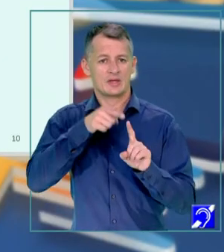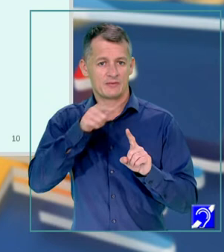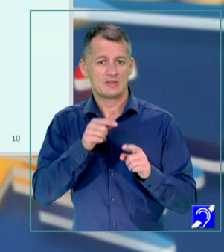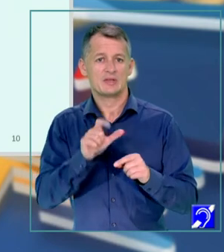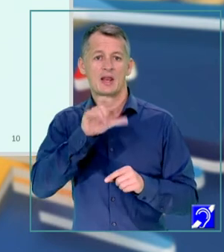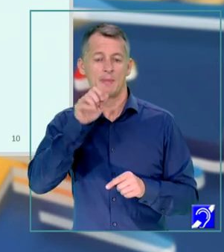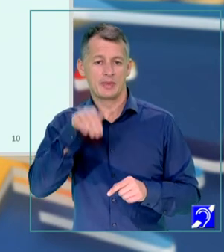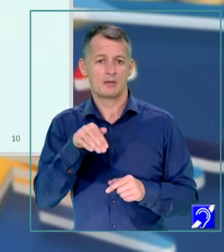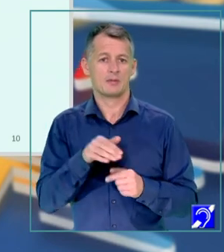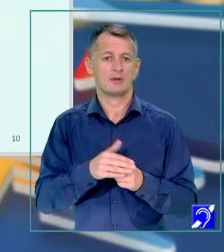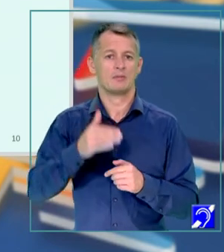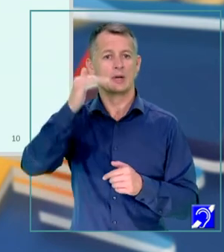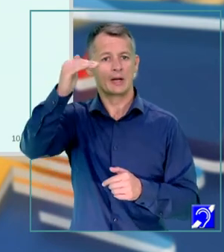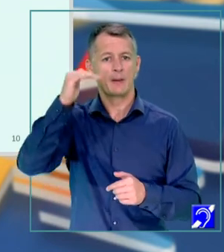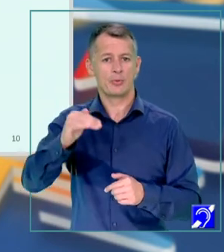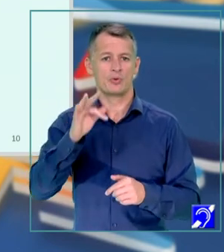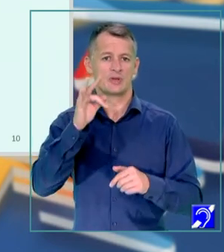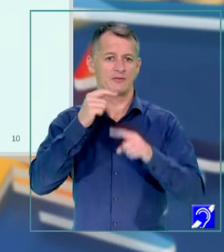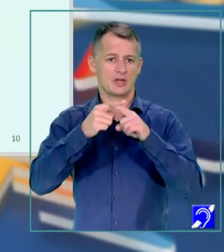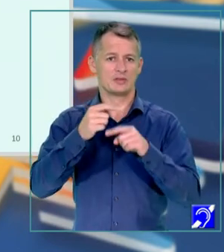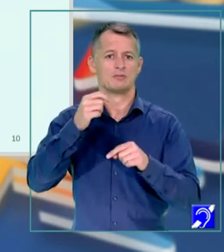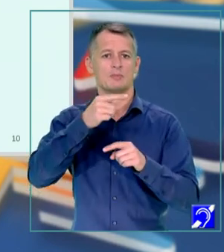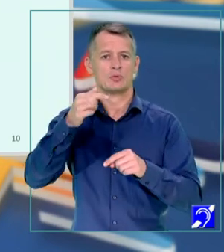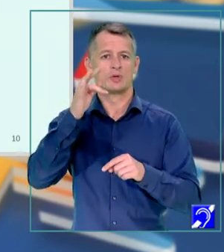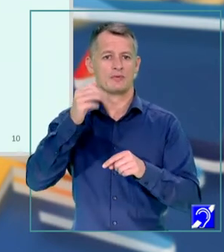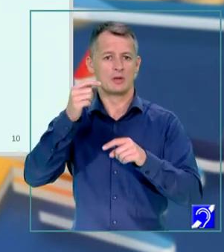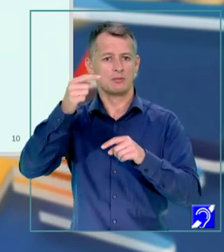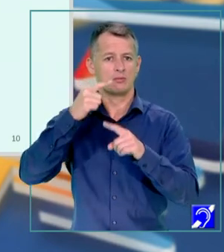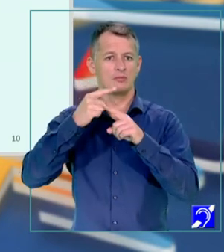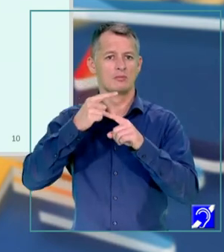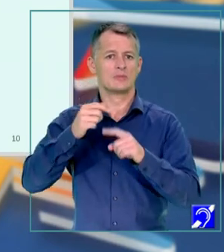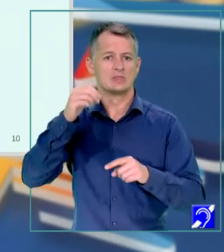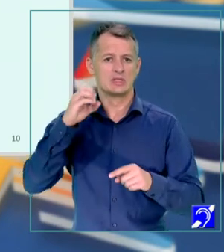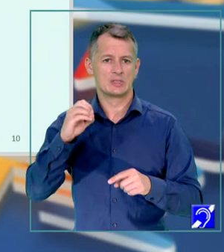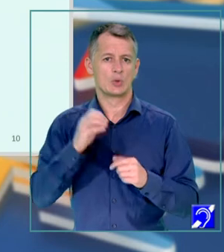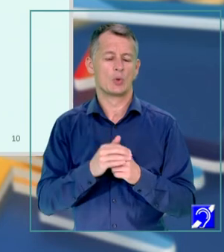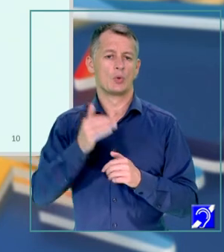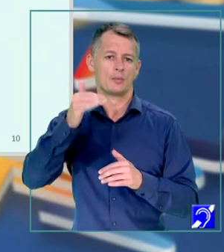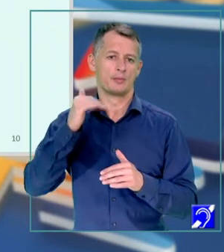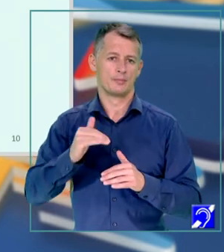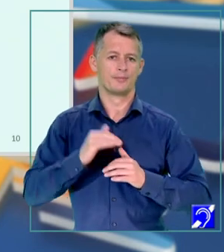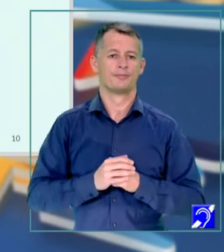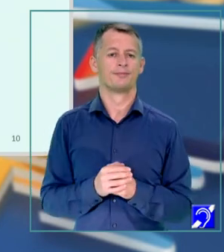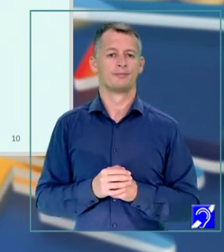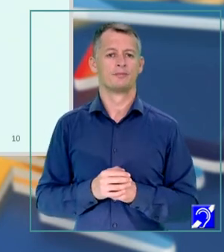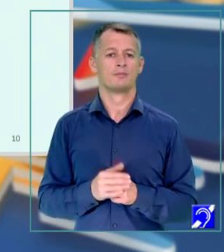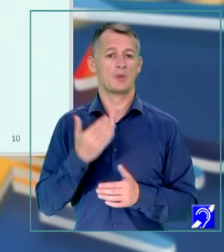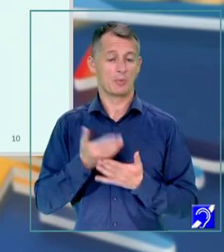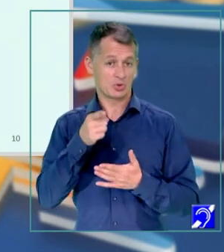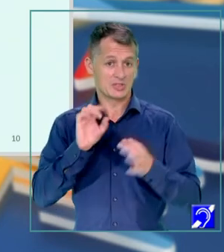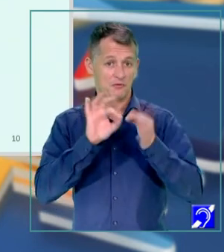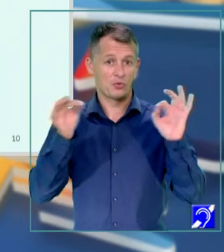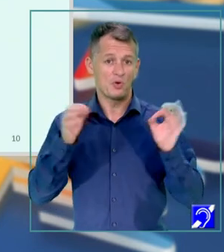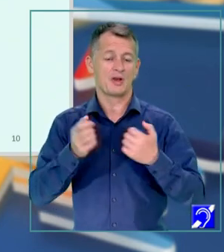limita raportului e de x minus de exemplu supra x minus zero când se apropie de zero în cazul acestei formule